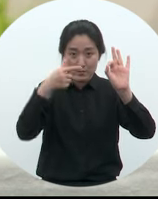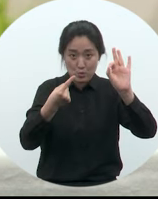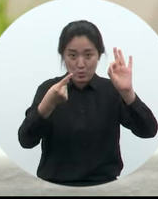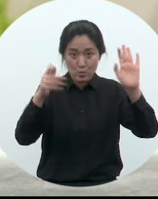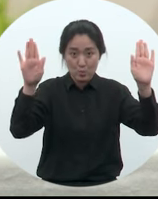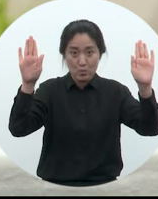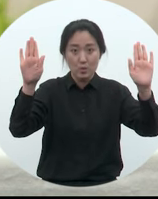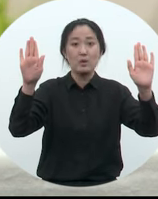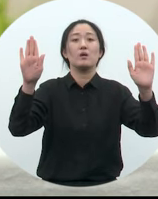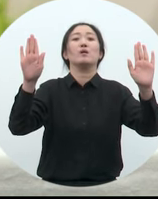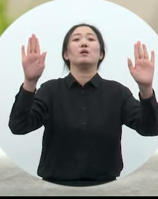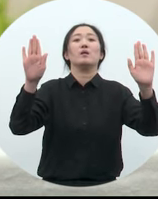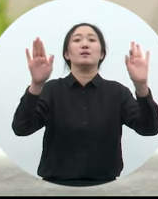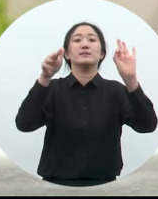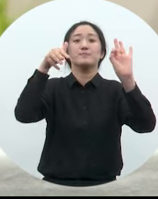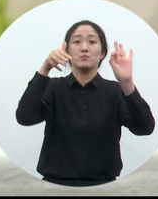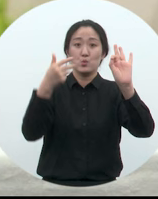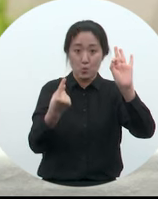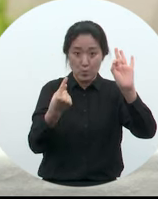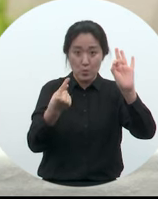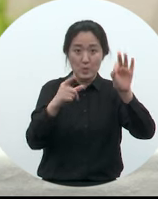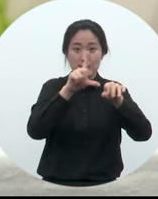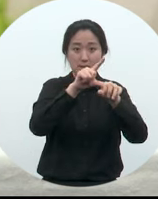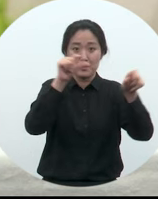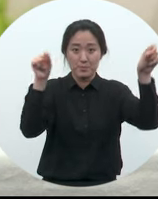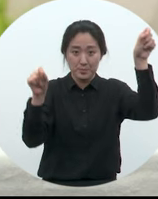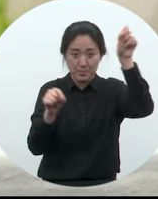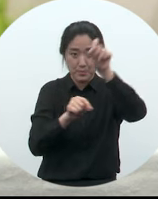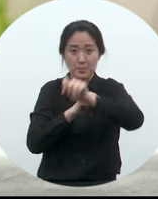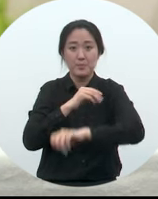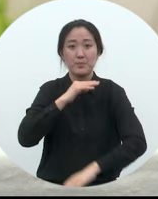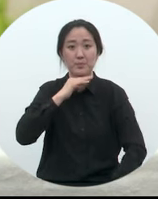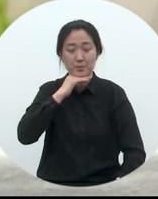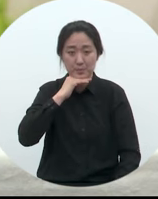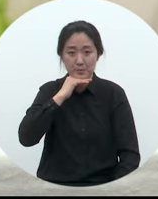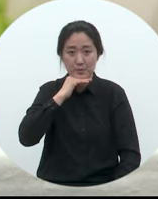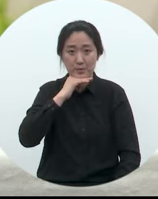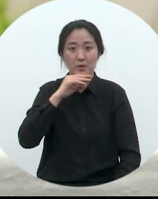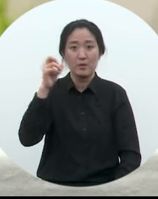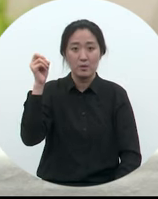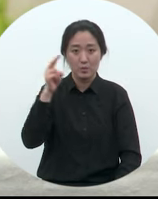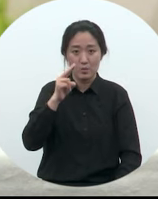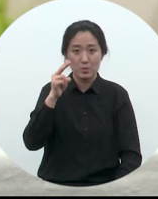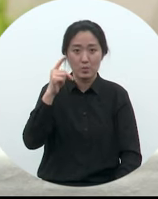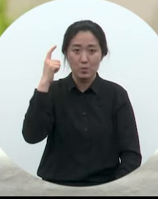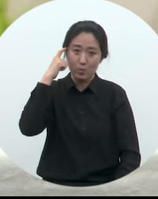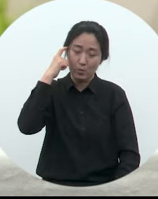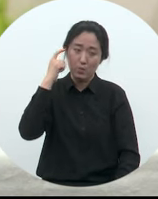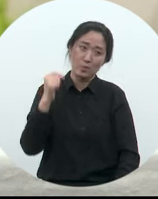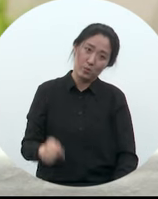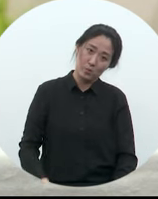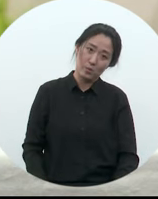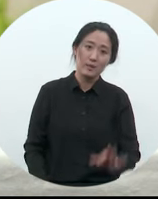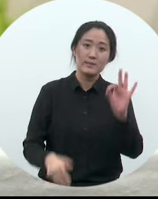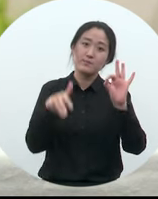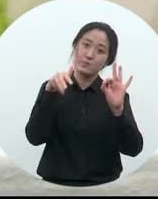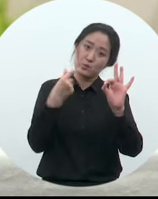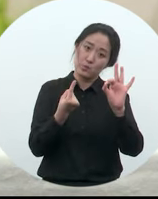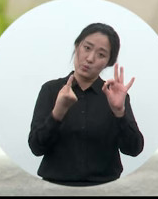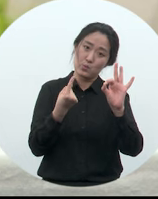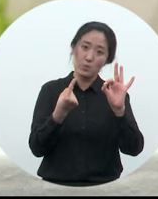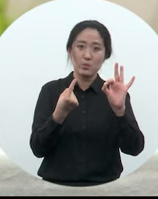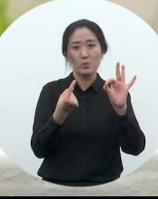10초. 또 반대로 고개를 숙이고 10초. 그리고 고개를 오른쪽으로